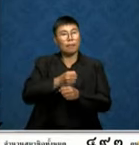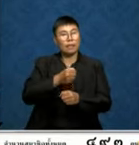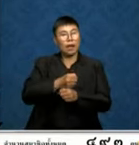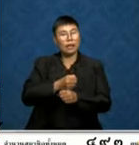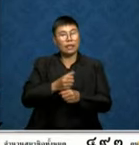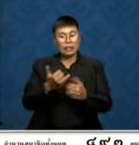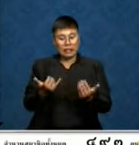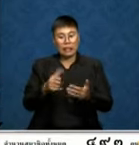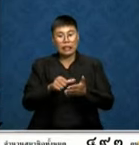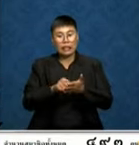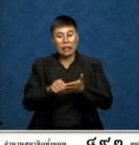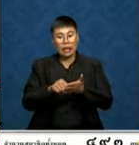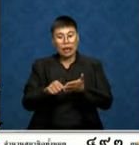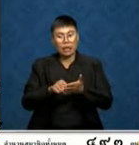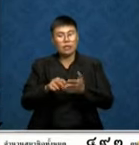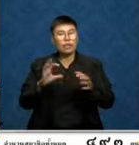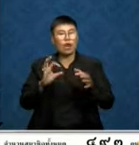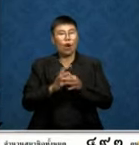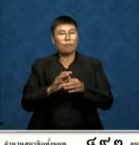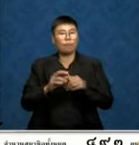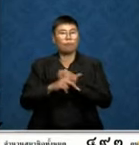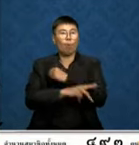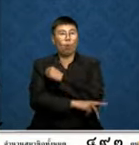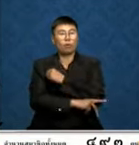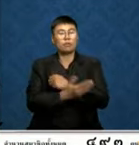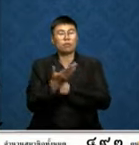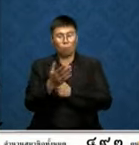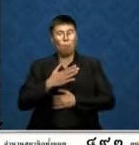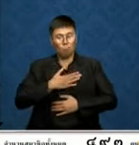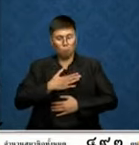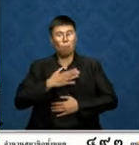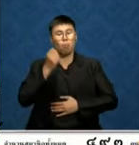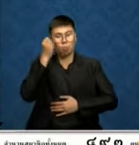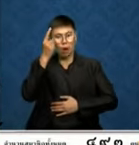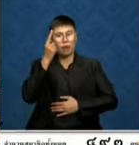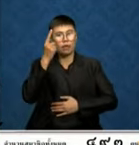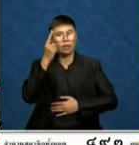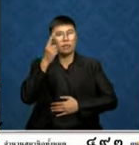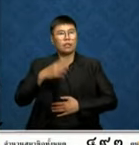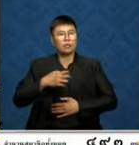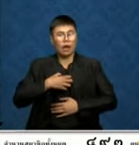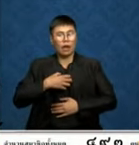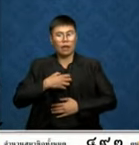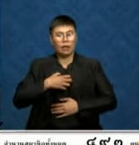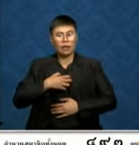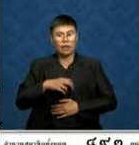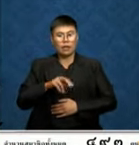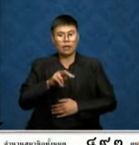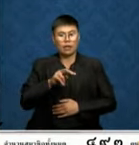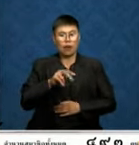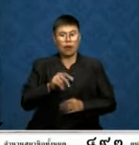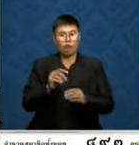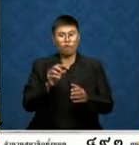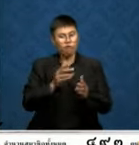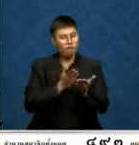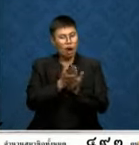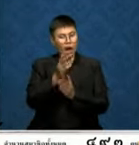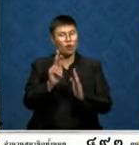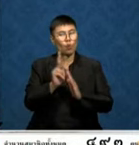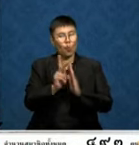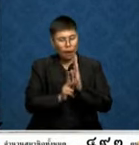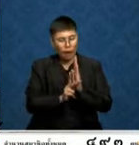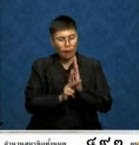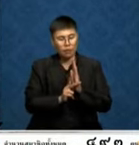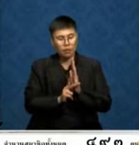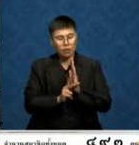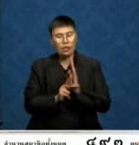ามแก้ไขเรื่องการทุจริตเนาะผมก็เข้าใจครับท่านก็เลยต้องให้หน่วยงานที่เป็นนิติบุคคลเป็นหน่วยดำเนินงานเท่